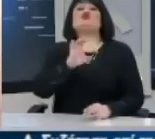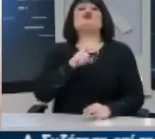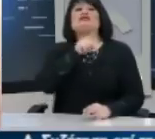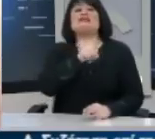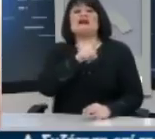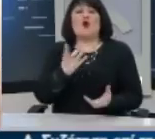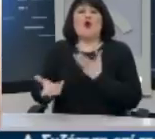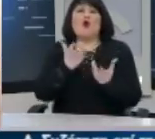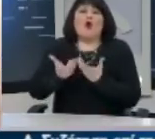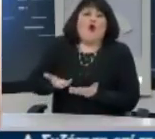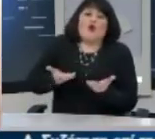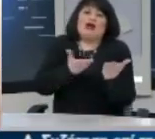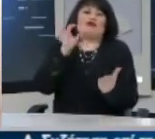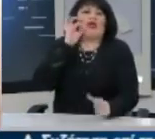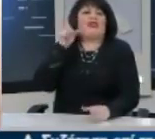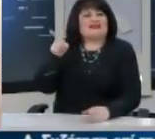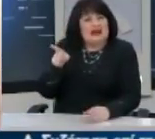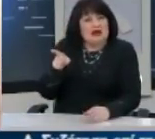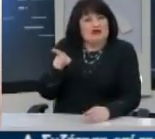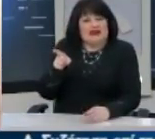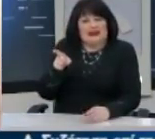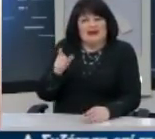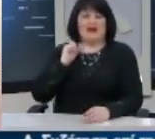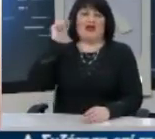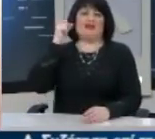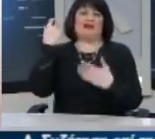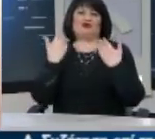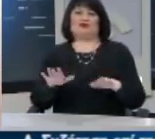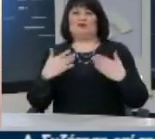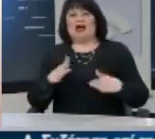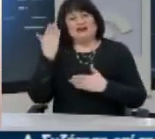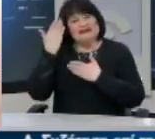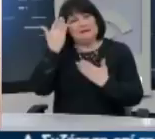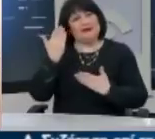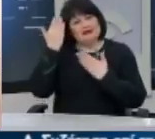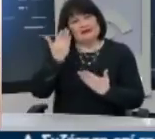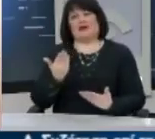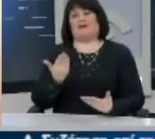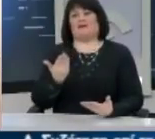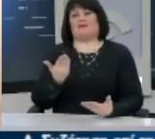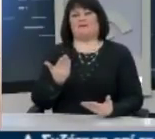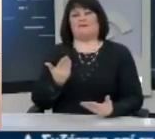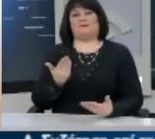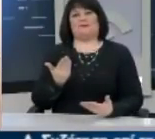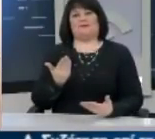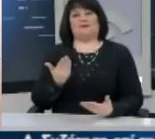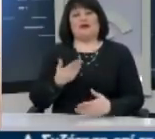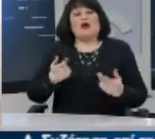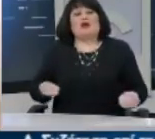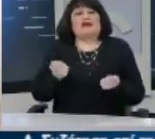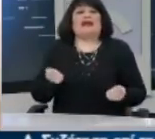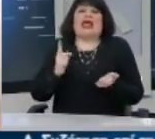το ολοκαύτωμα στη θεσσαλονίκη και γίναν οι εκδηλώσεις και οι τιμητικές πράξεις